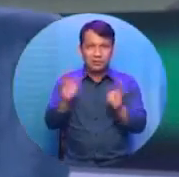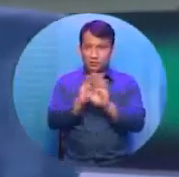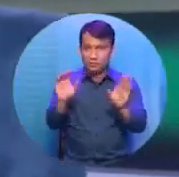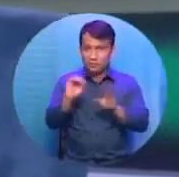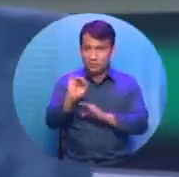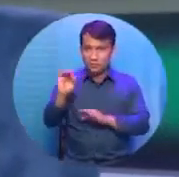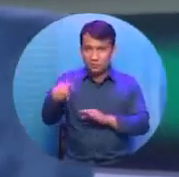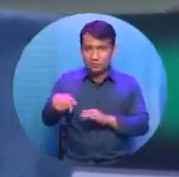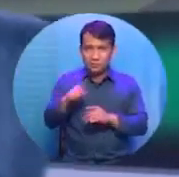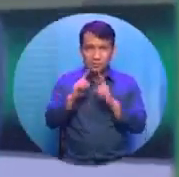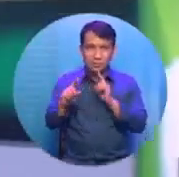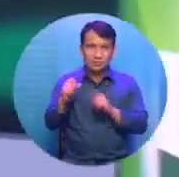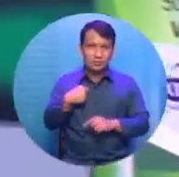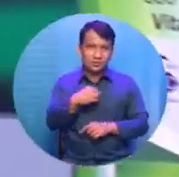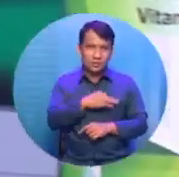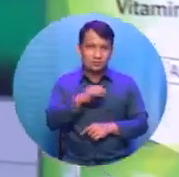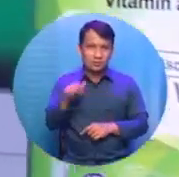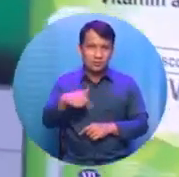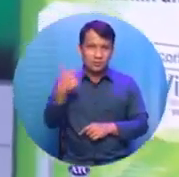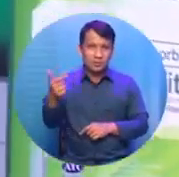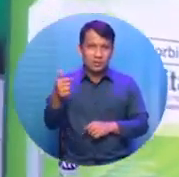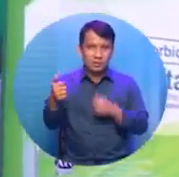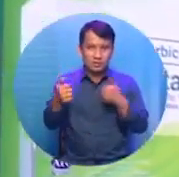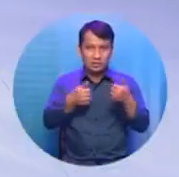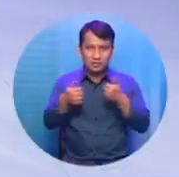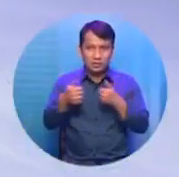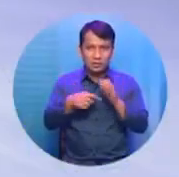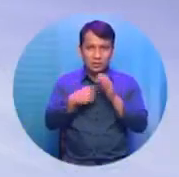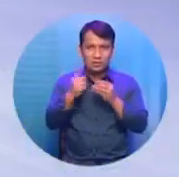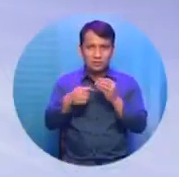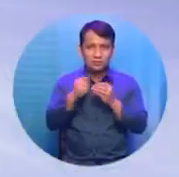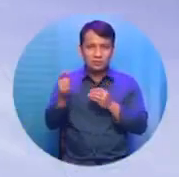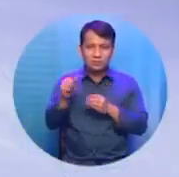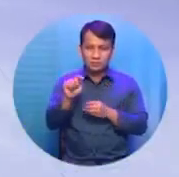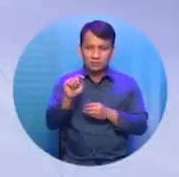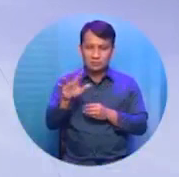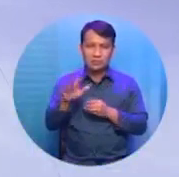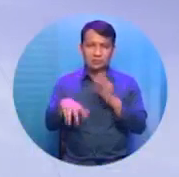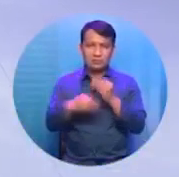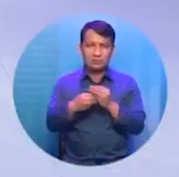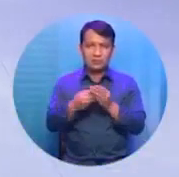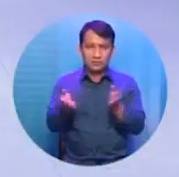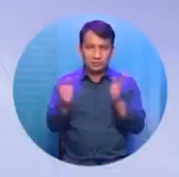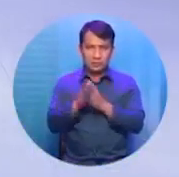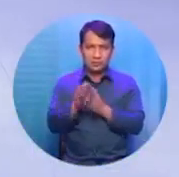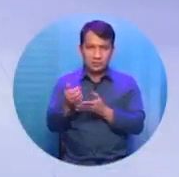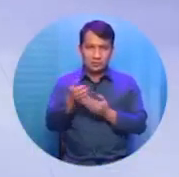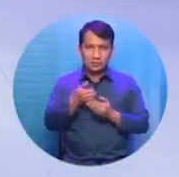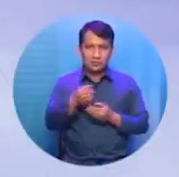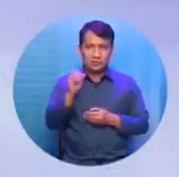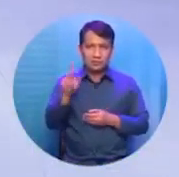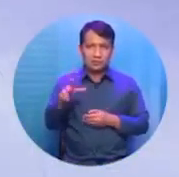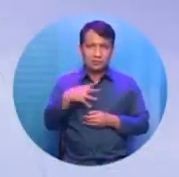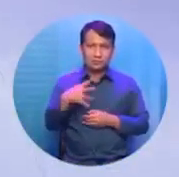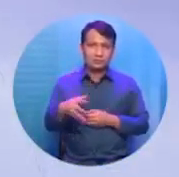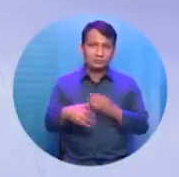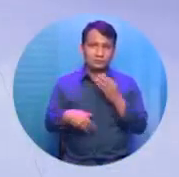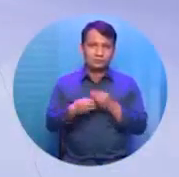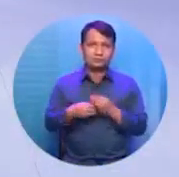yung telepono. Kakausapin ka ng staff para doon sa arrangement. Paano ka makakita sa TV5? Paano ka lang ipaalam, okay? Sige.